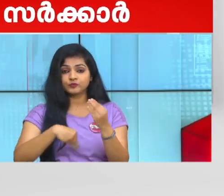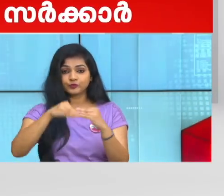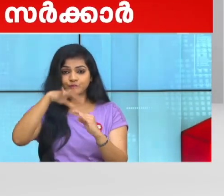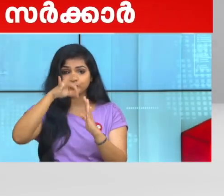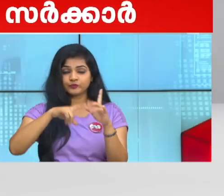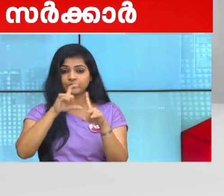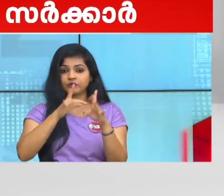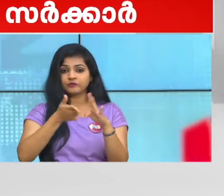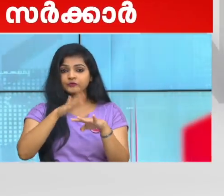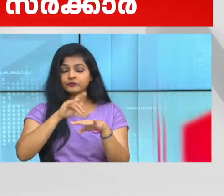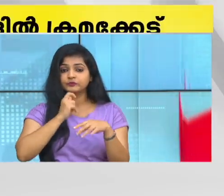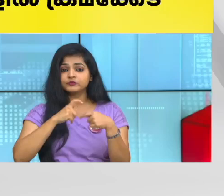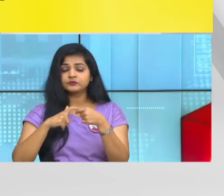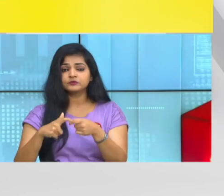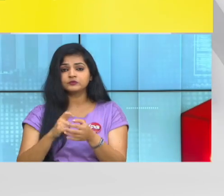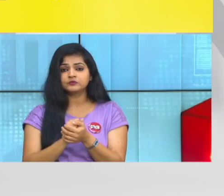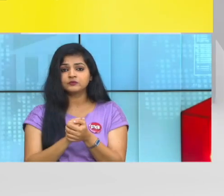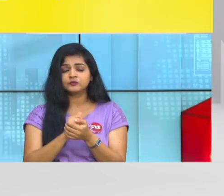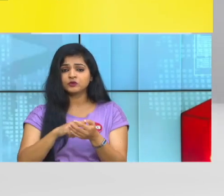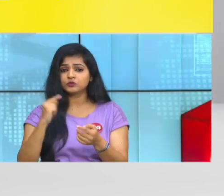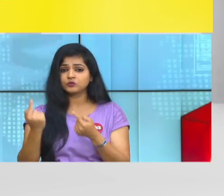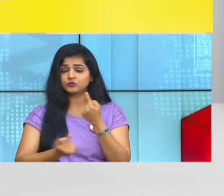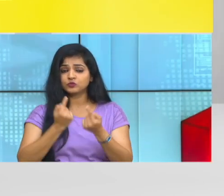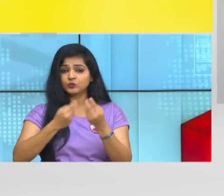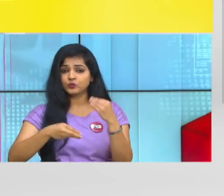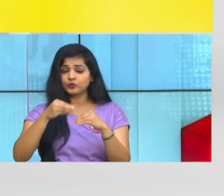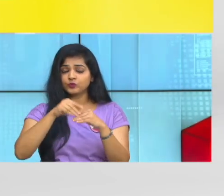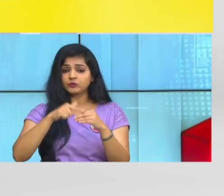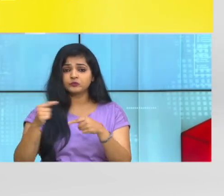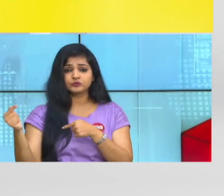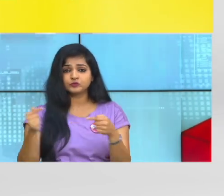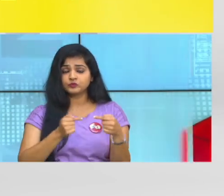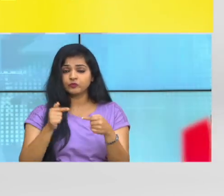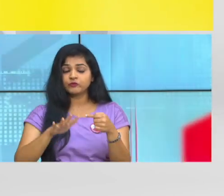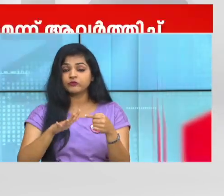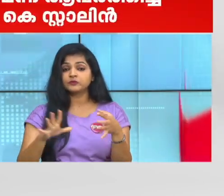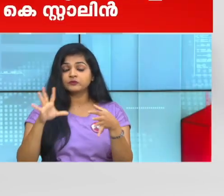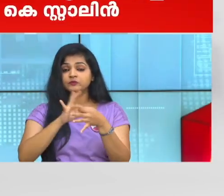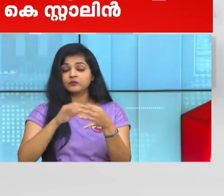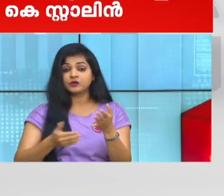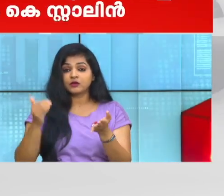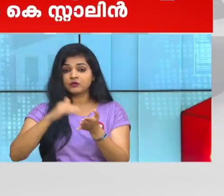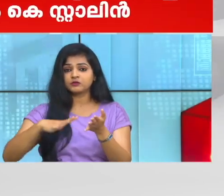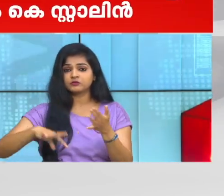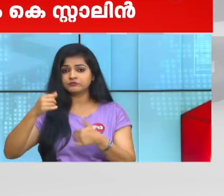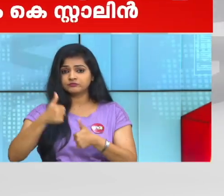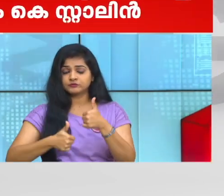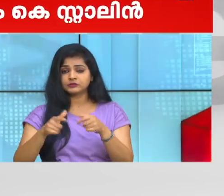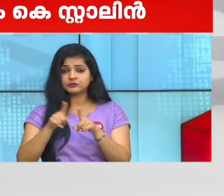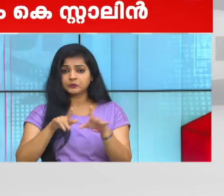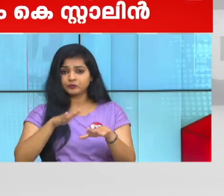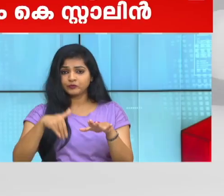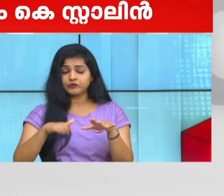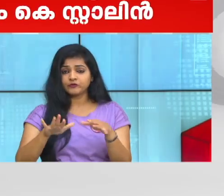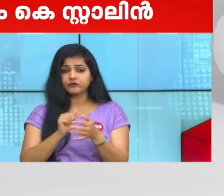വിവരങ്ങളുമായി ഡൽഹിയിൽ നിന്ന്. നിതിൻ, ഈ ആരോപണങ്ങൾ തുടർന്നുള്ള വലിയ വിവാദം, അതിനൊക്കെ പിന്നാലെ റീടെസ്റ്റിന് കളമൊരുങ്ങിയിരിക്കുന്ന സാഹചര്യം, ഇതൊക്കെ